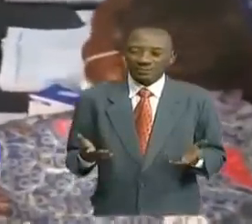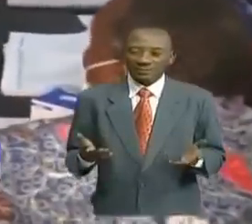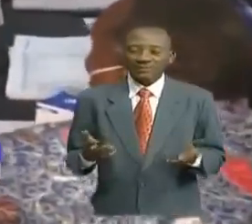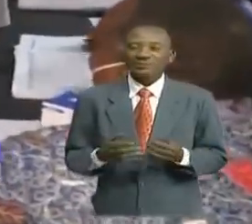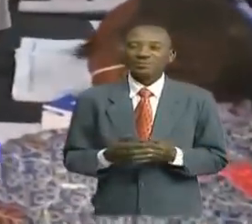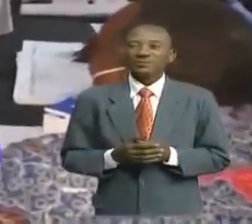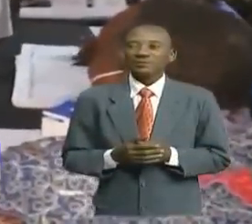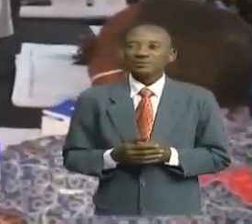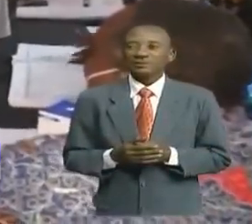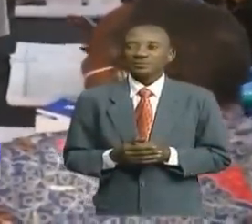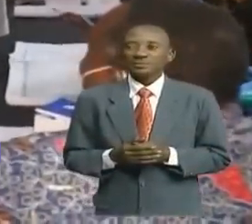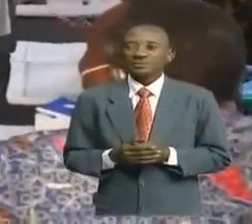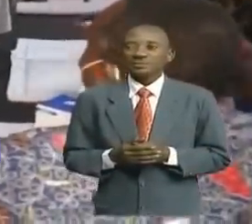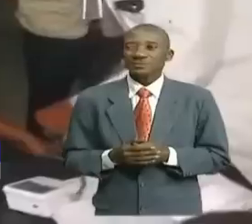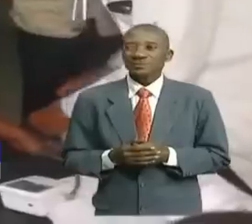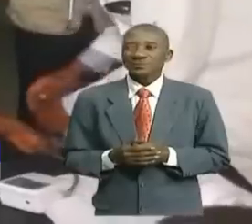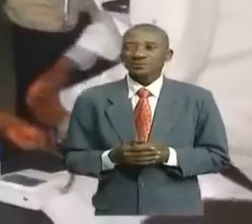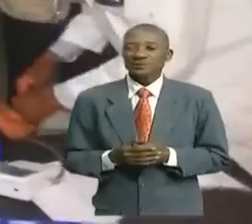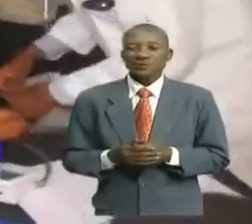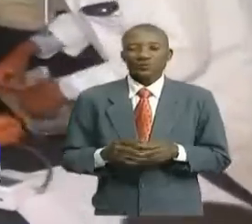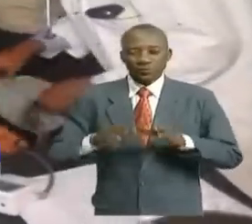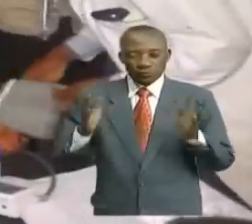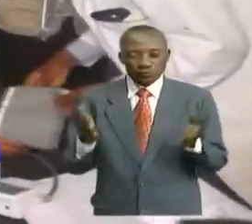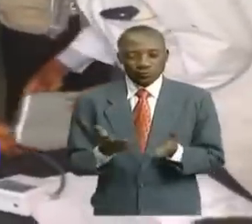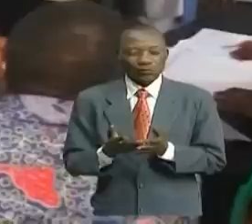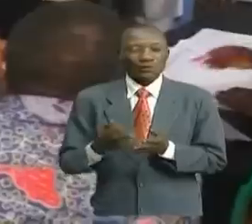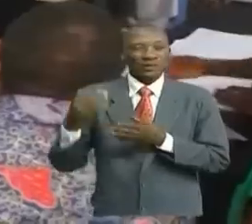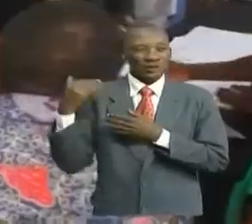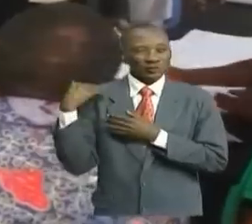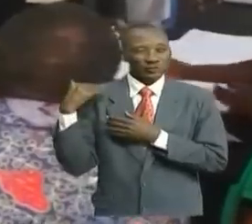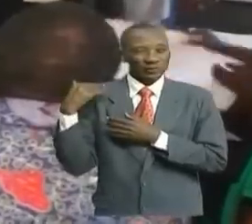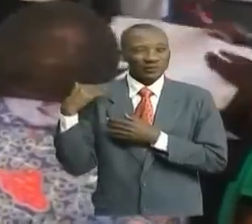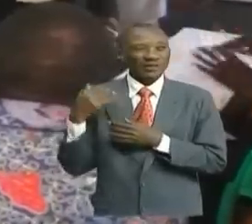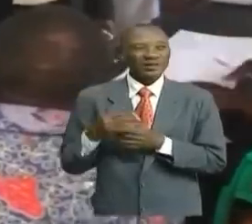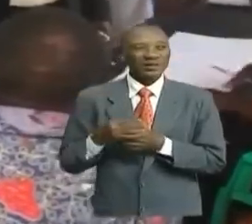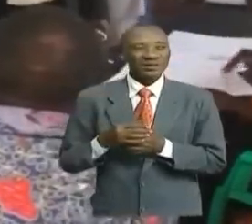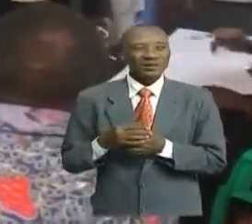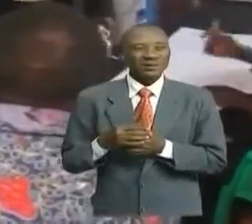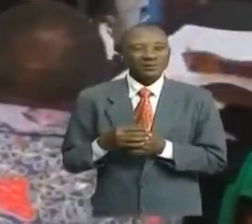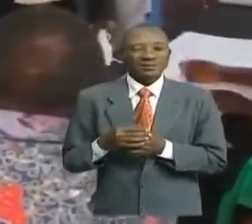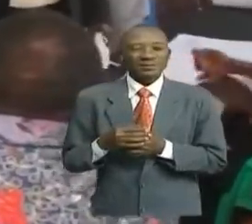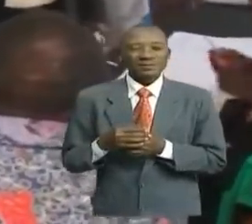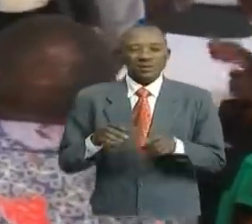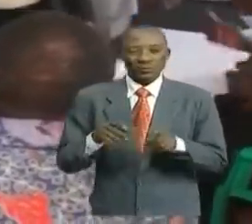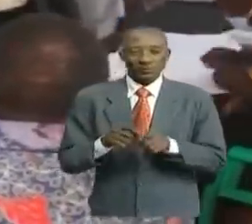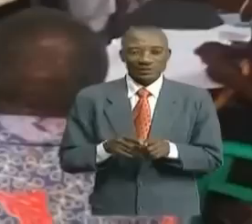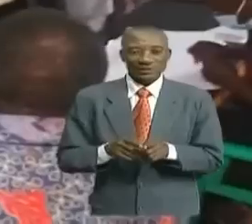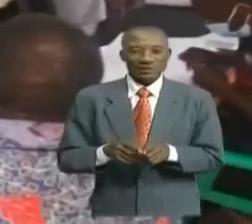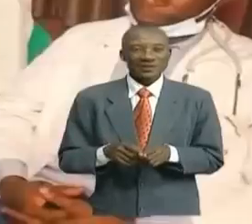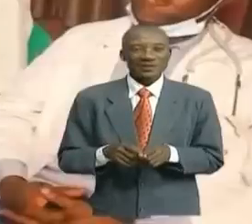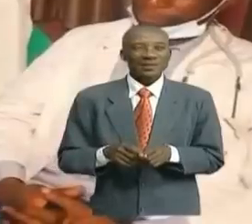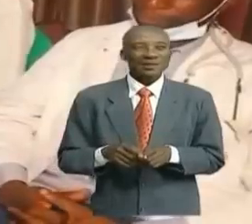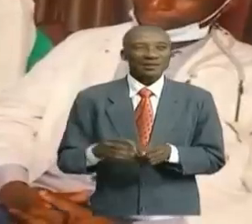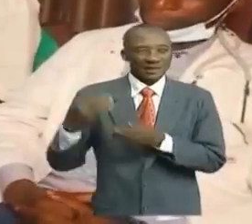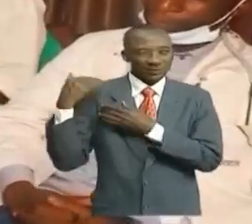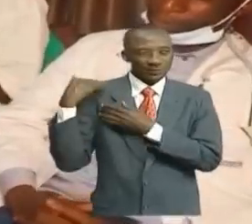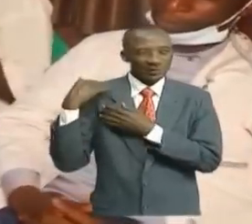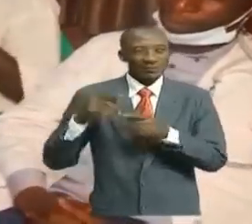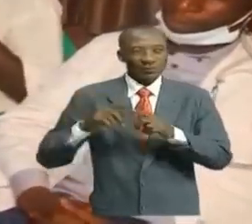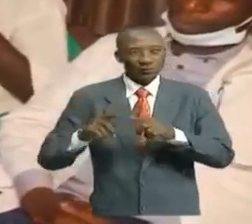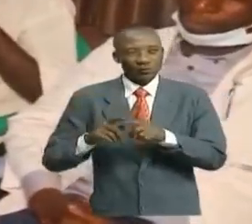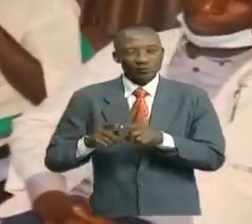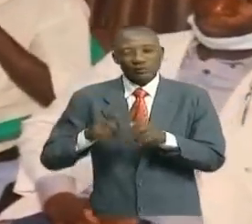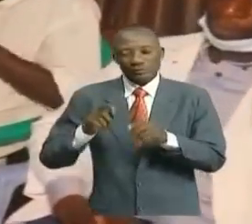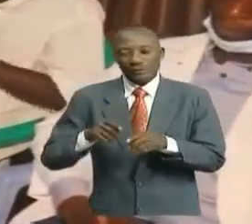fait vacciner. L'implication et l'engagement des autorités politico-administratives, les leaders communautaires dans la vaccination contre la